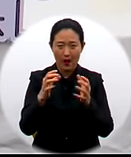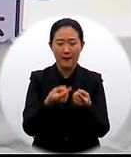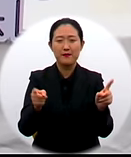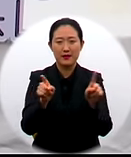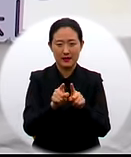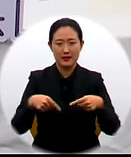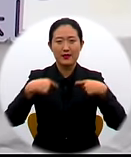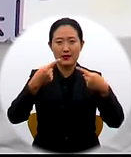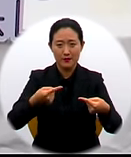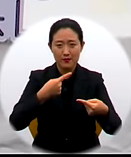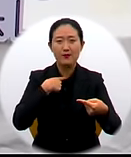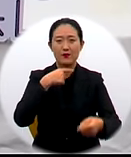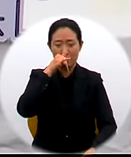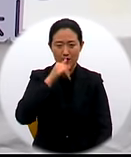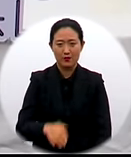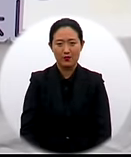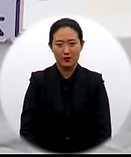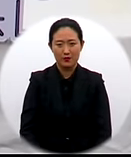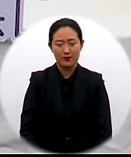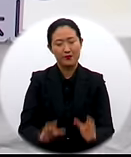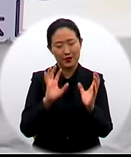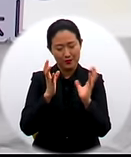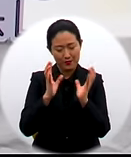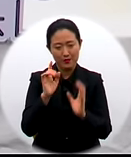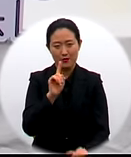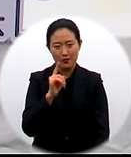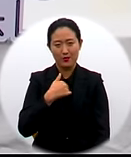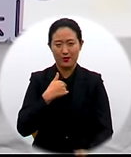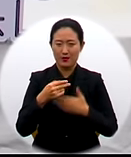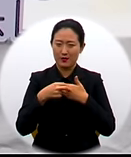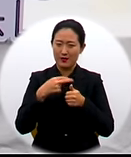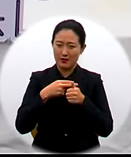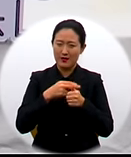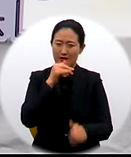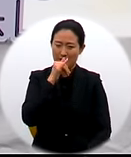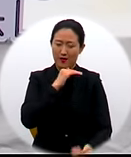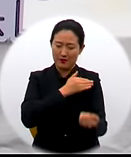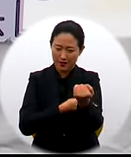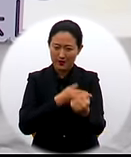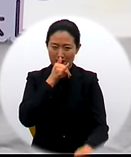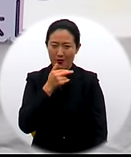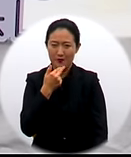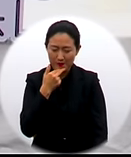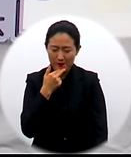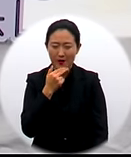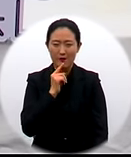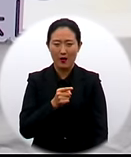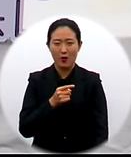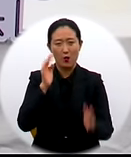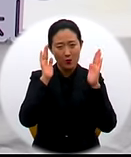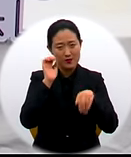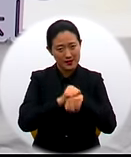자기들끼리 막 그런 얘기를 하는 거예요. 우리 애는 치과 의사로 소질이 있어 없어 막 이런 얘기를 해요. 근데 그러면은 뭐 공부를 잘해 못해 이런 얘기를 할것